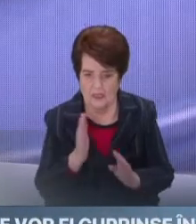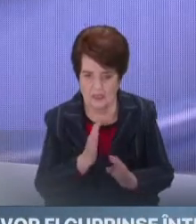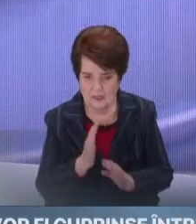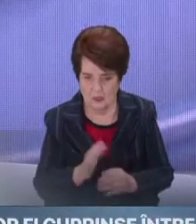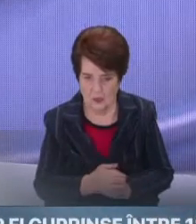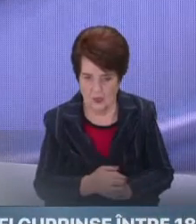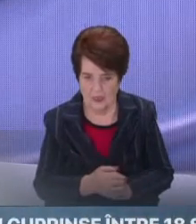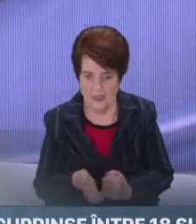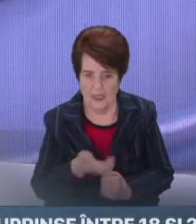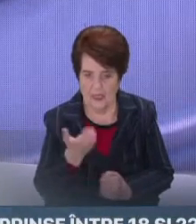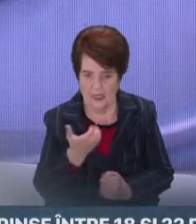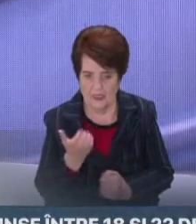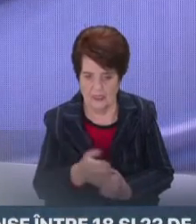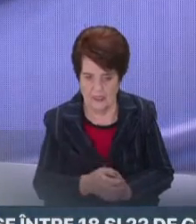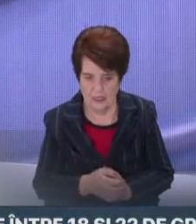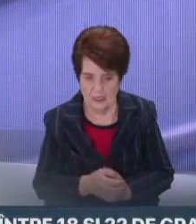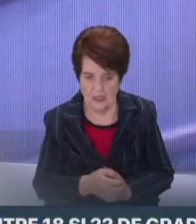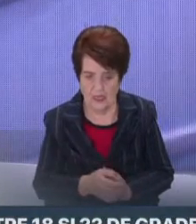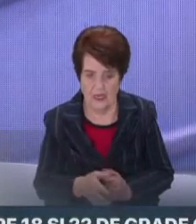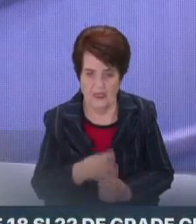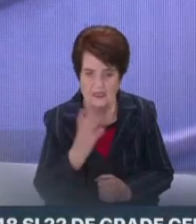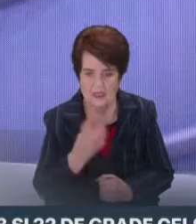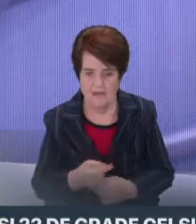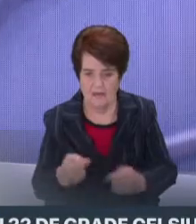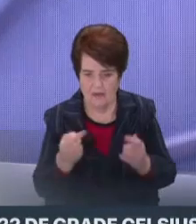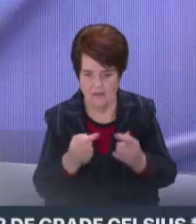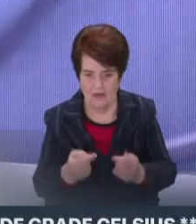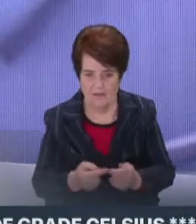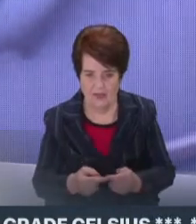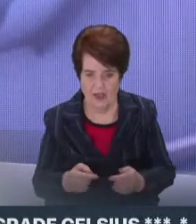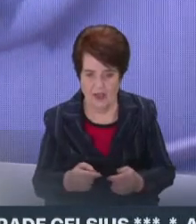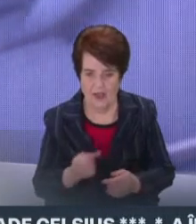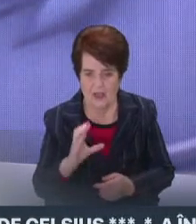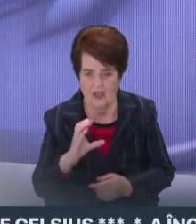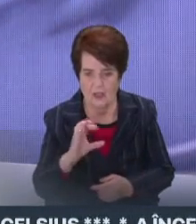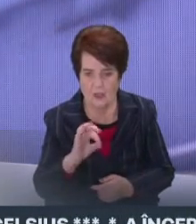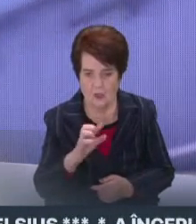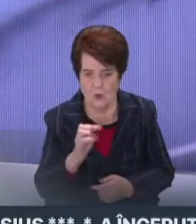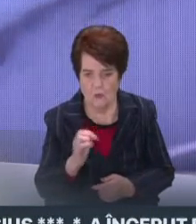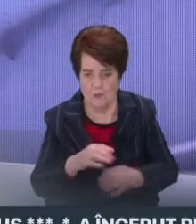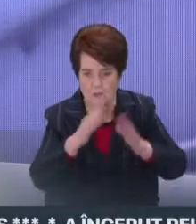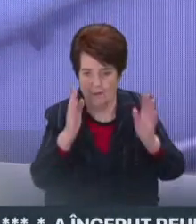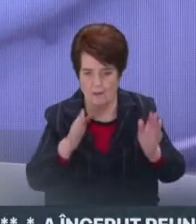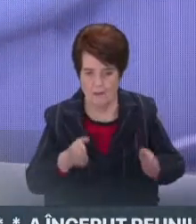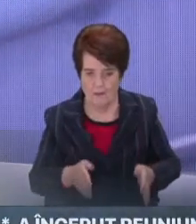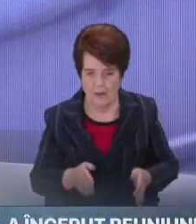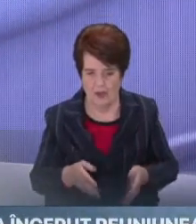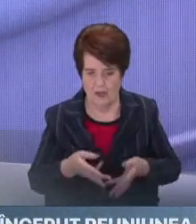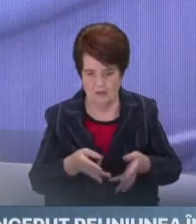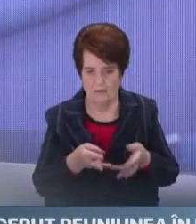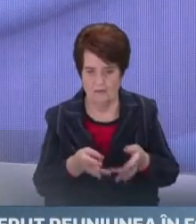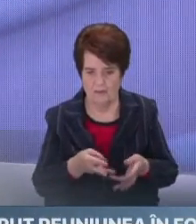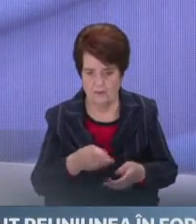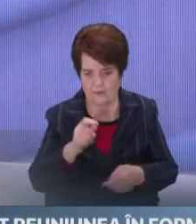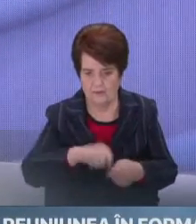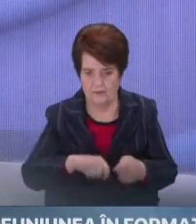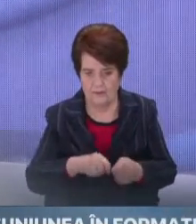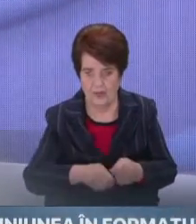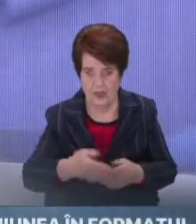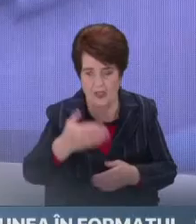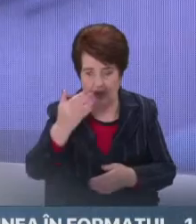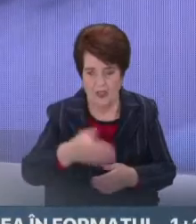de încălzire, se va verifica soba. În podul sobei, ursoaicele, cum se spune, se